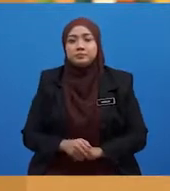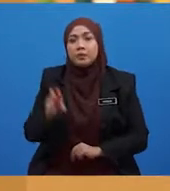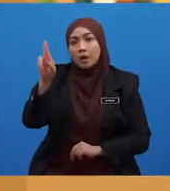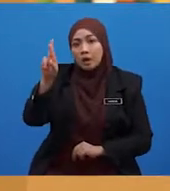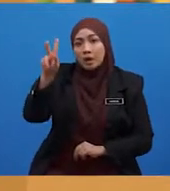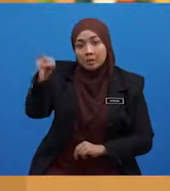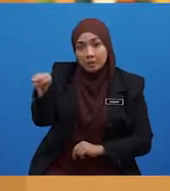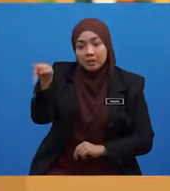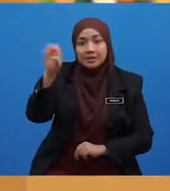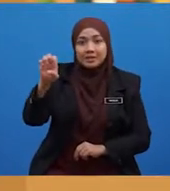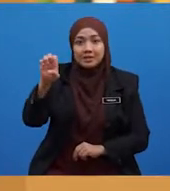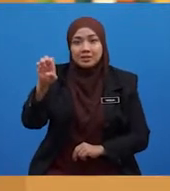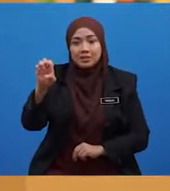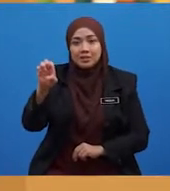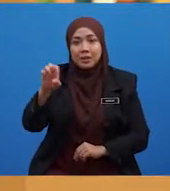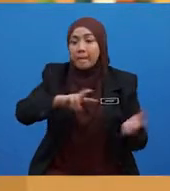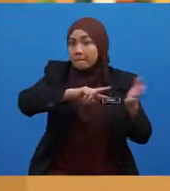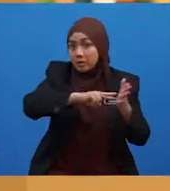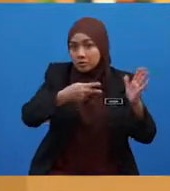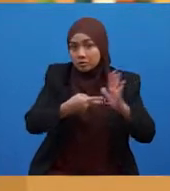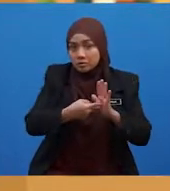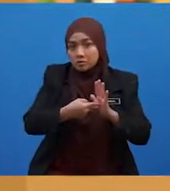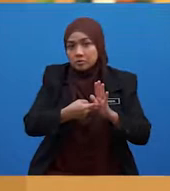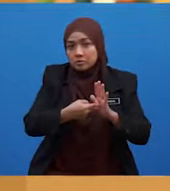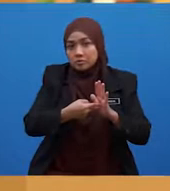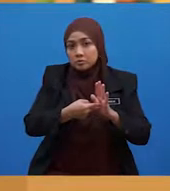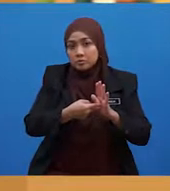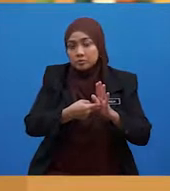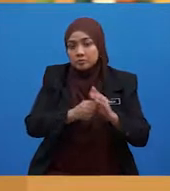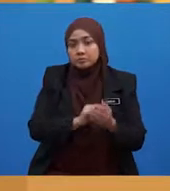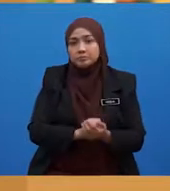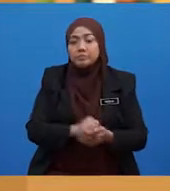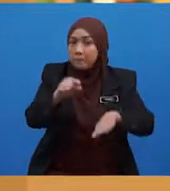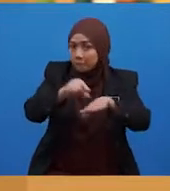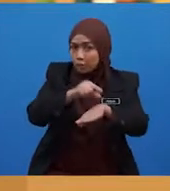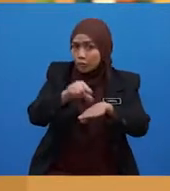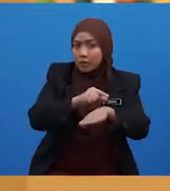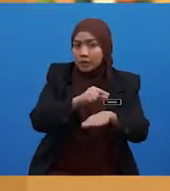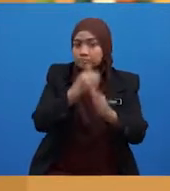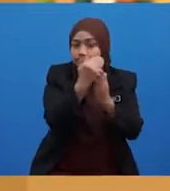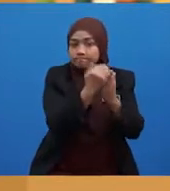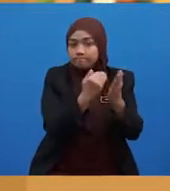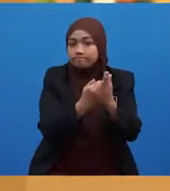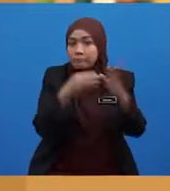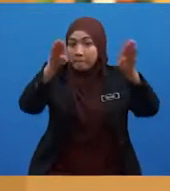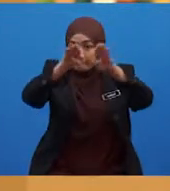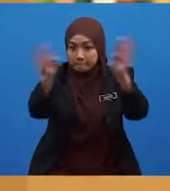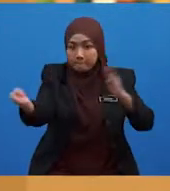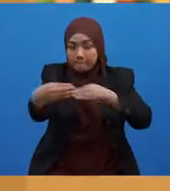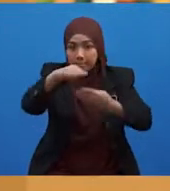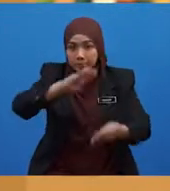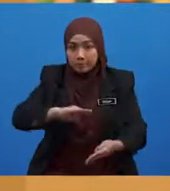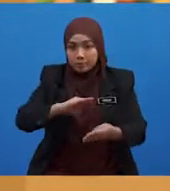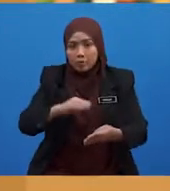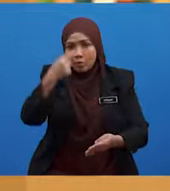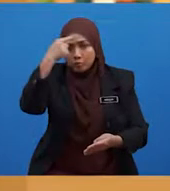RPE merupakan akronim bagi Rating of Perceived Exertion menggunakan skala Bok untuk menganggar